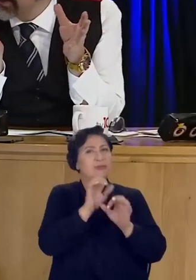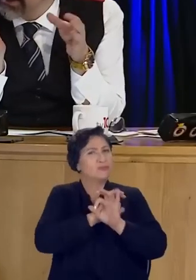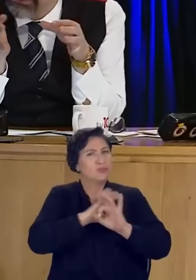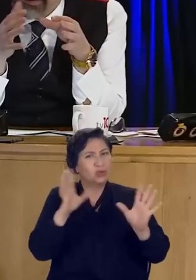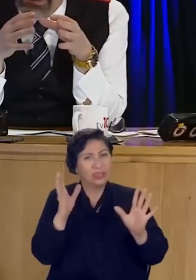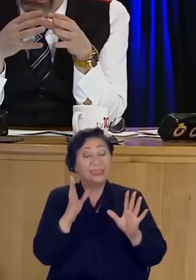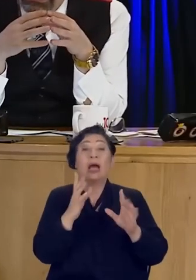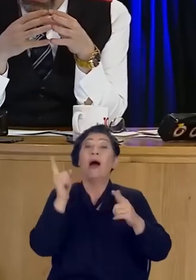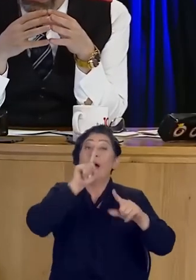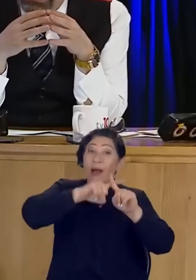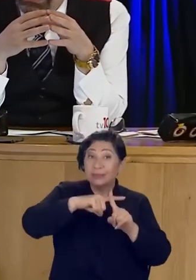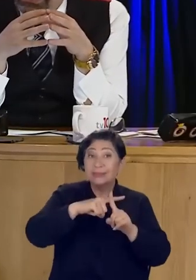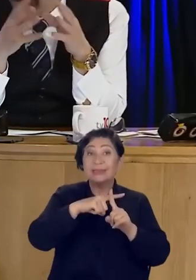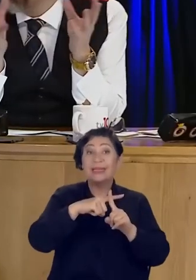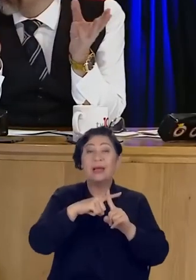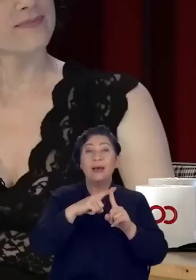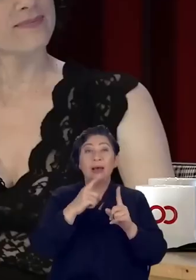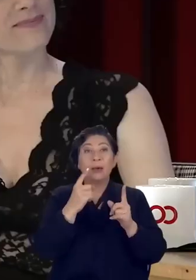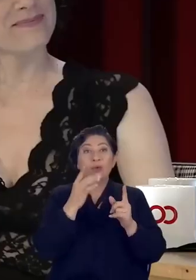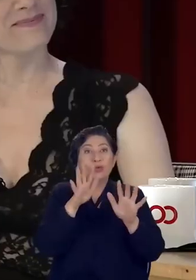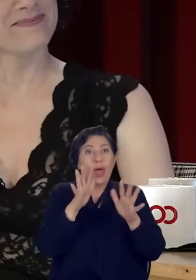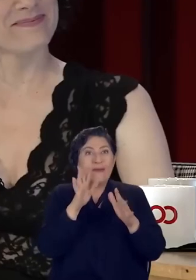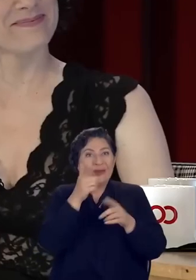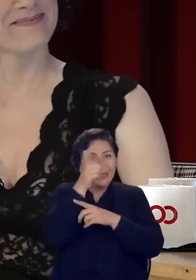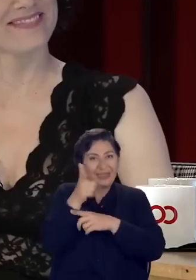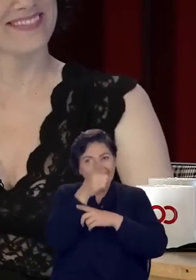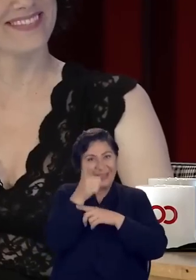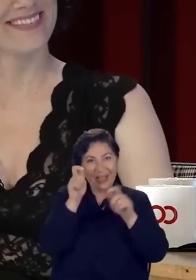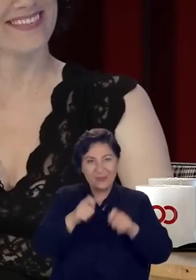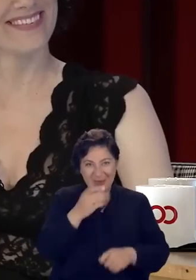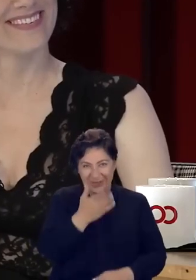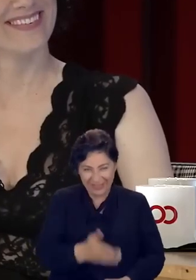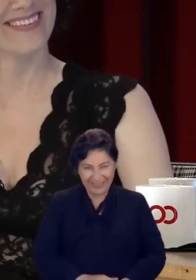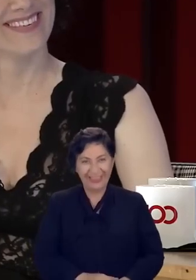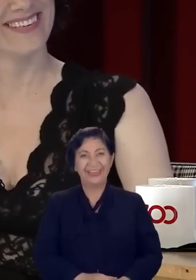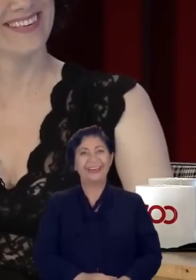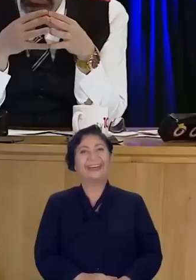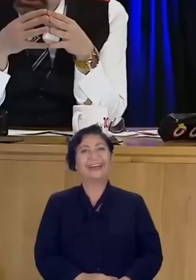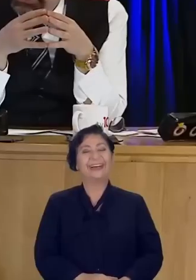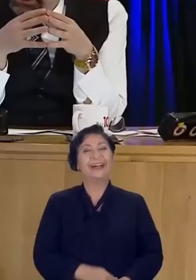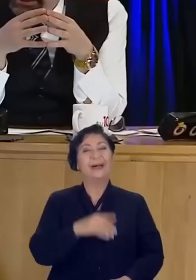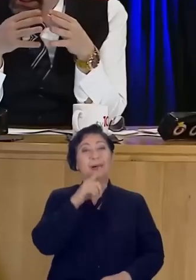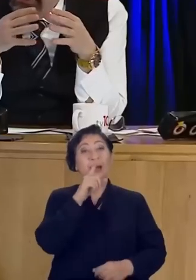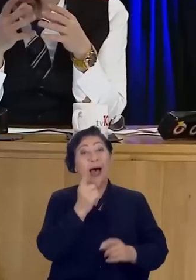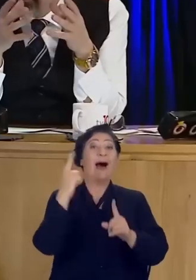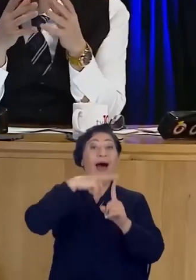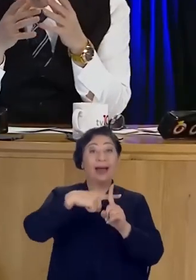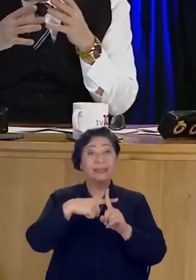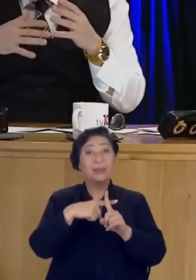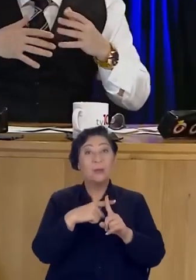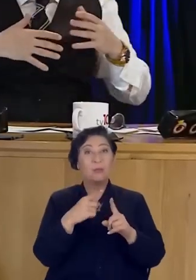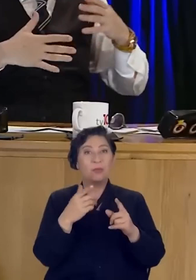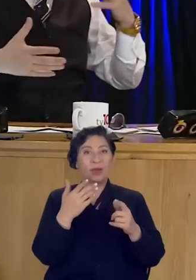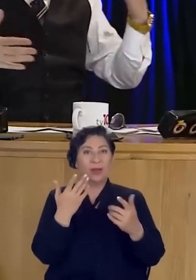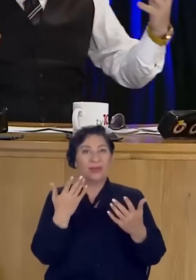sahip olmanın yanında erotik klipler çekiyor, değil mi? Ve bunun yanında da böyle